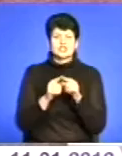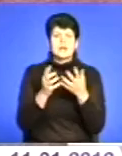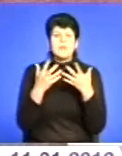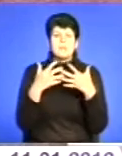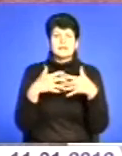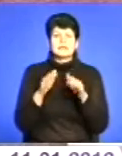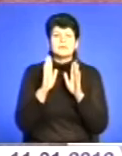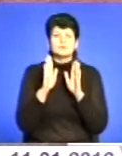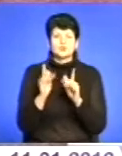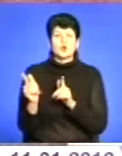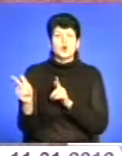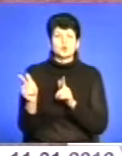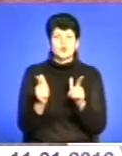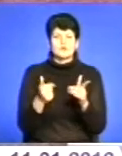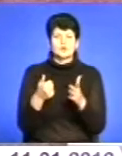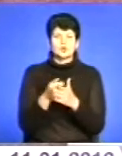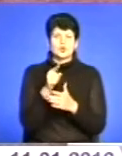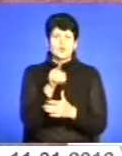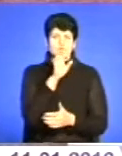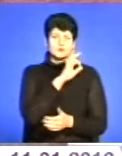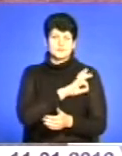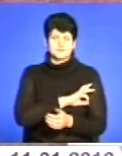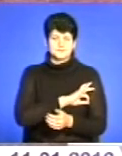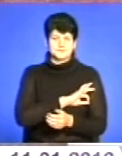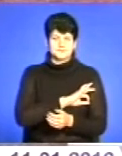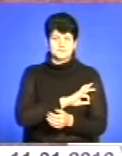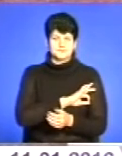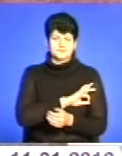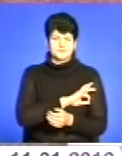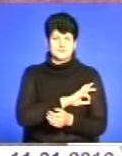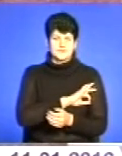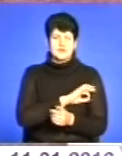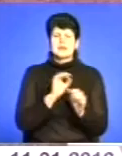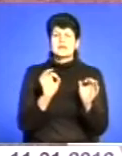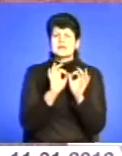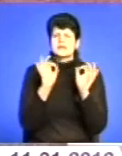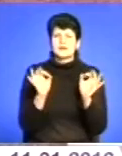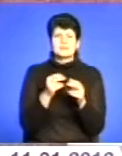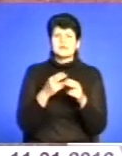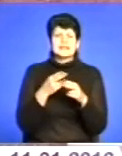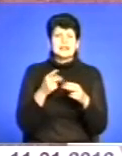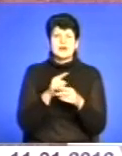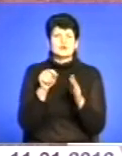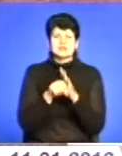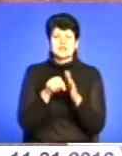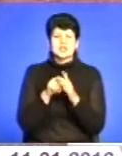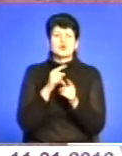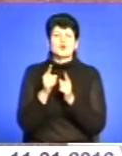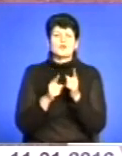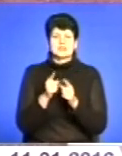бути готовими до його застосування. Це жодною мірою не означає, що реформуватися протягом